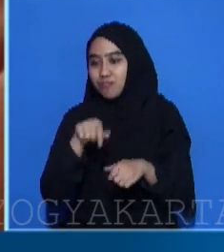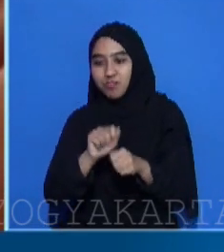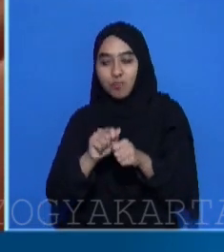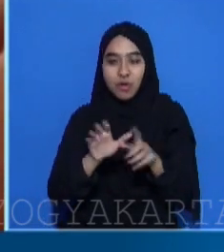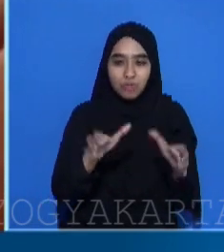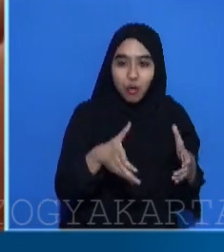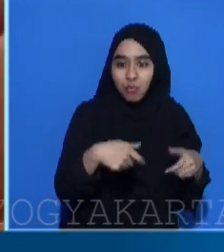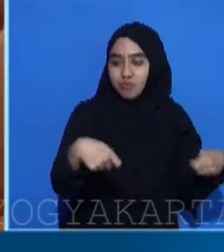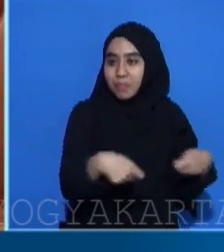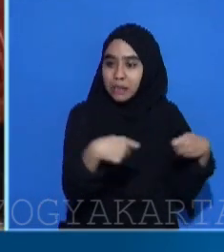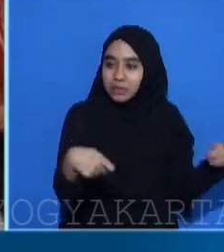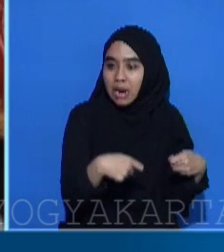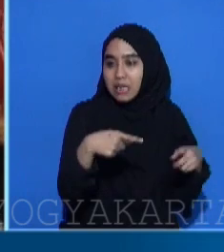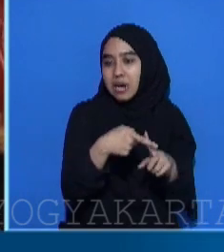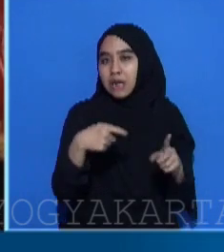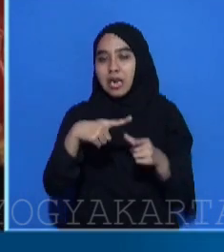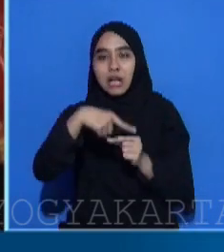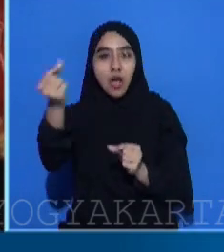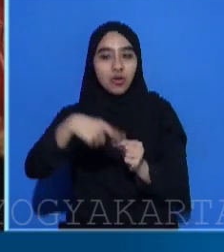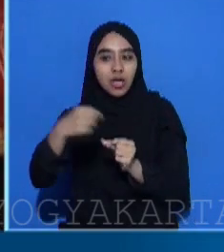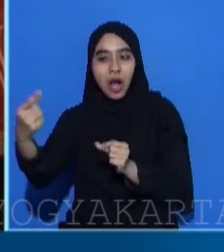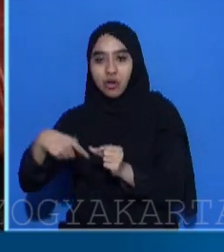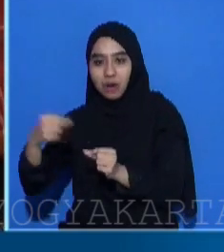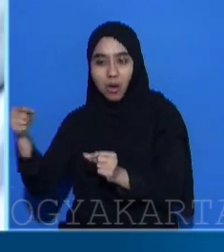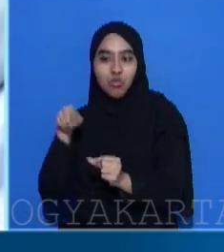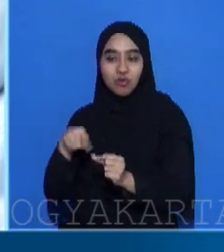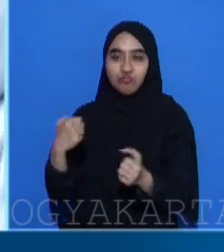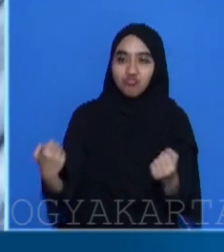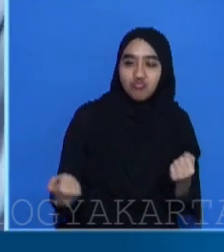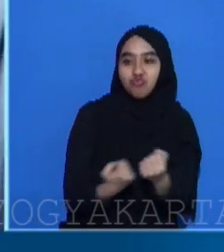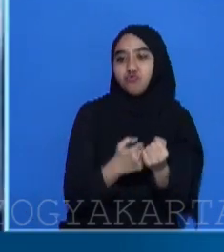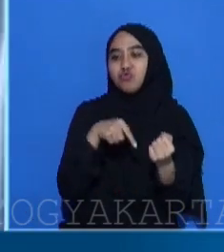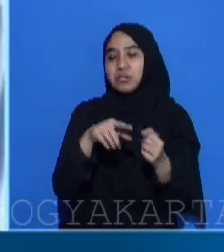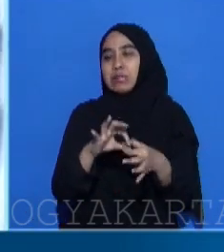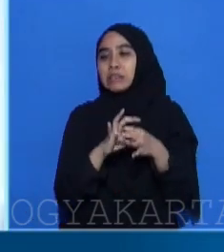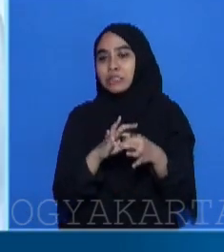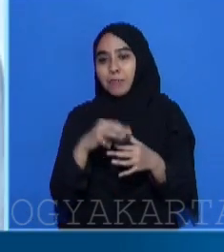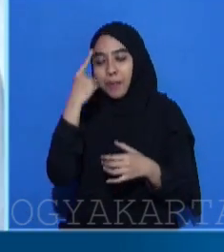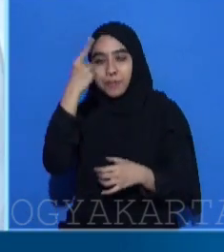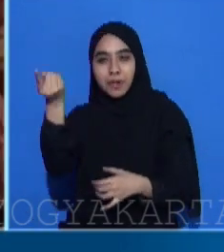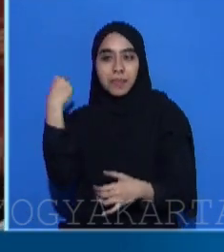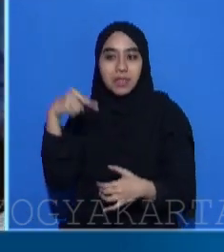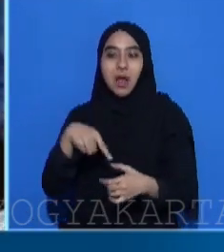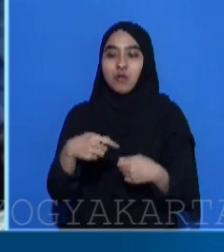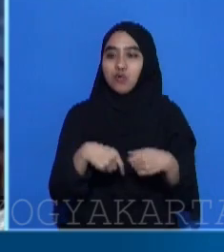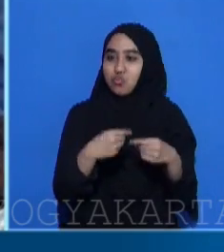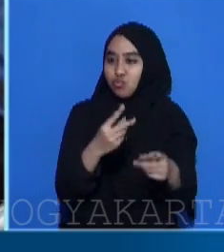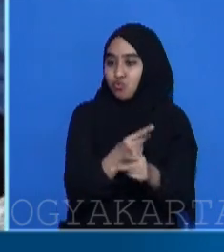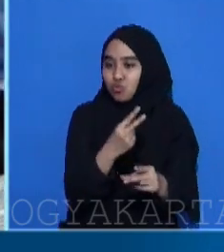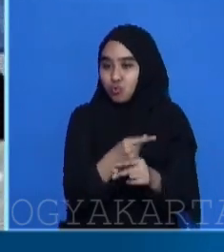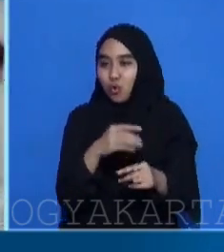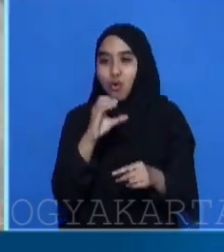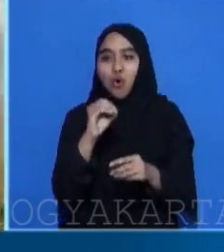olahan berbahan baku alo Vera dengan dukungan pemerintah setempat kegiatan yang menghadirkan trainer wirausaha dari Omah workshop